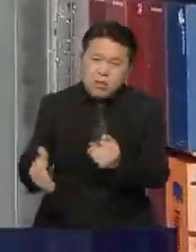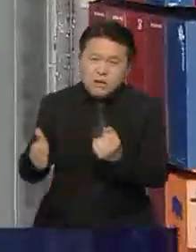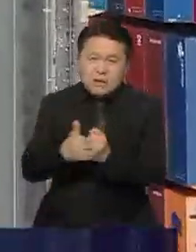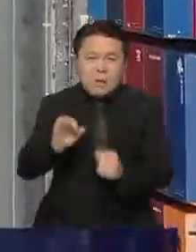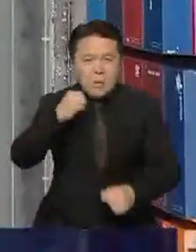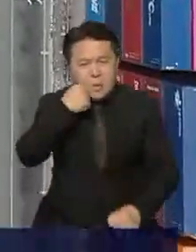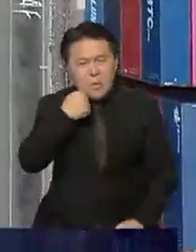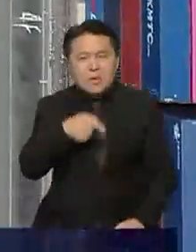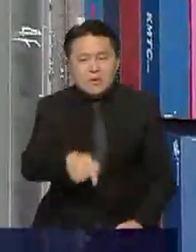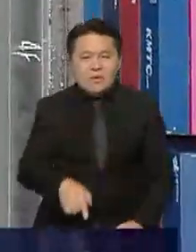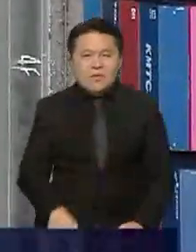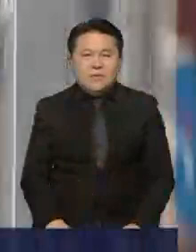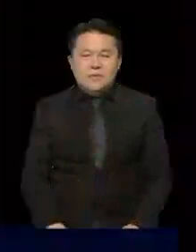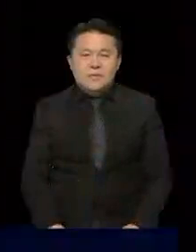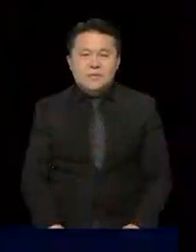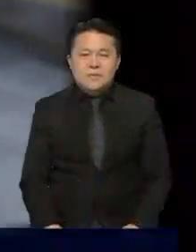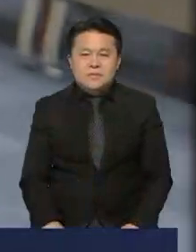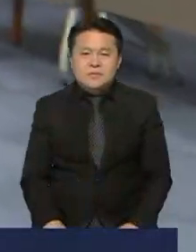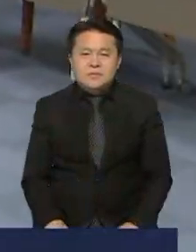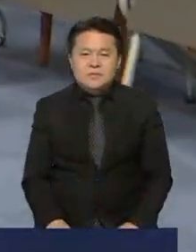부진할 것이라고 전망했습니다.